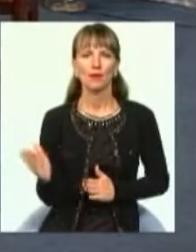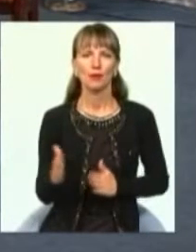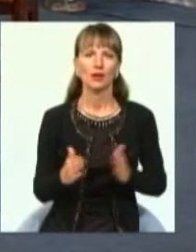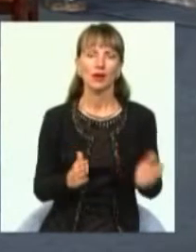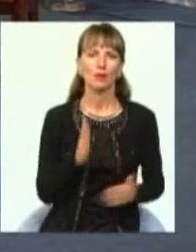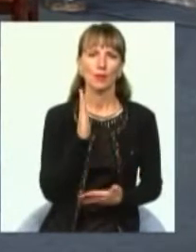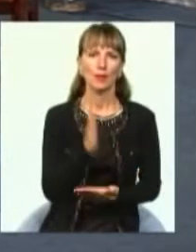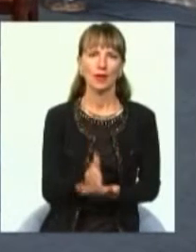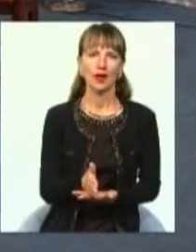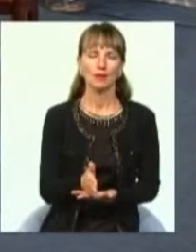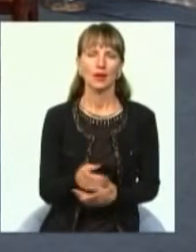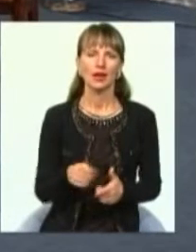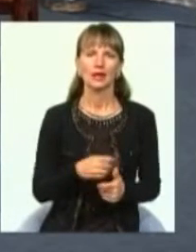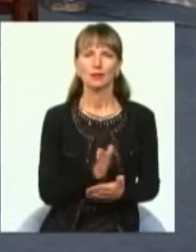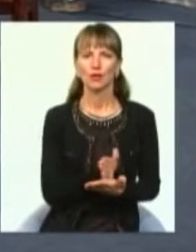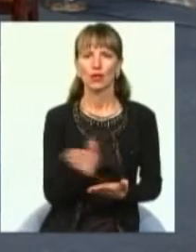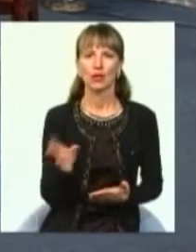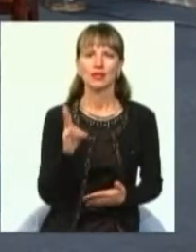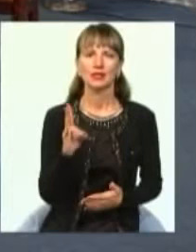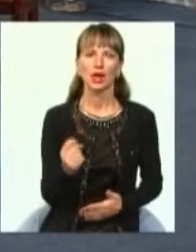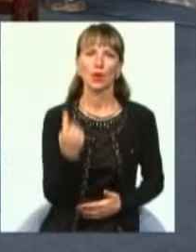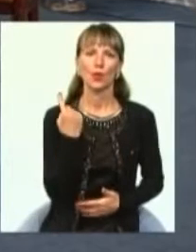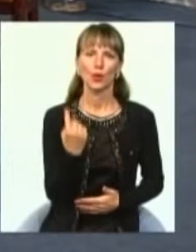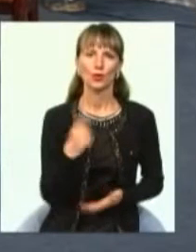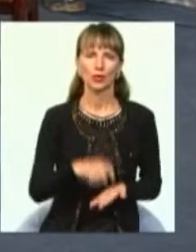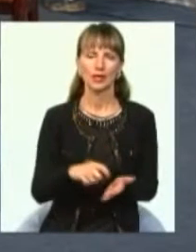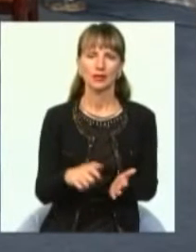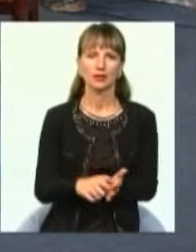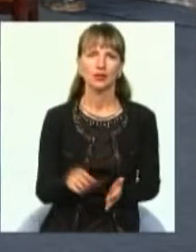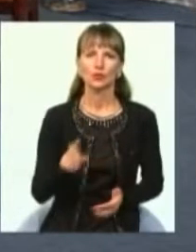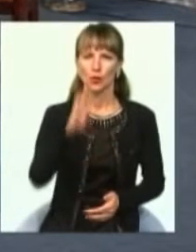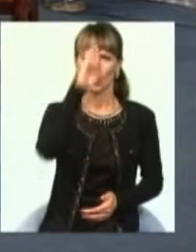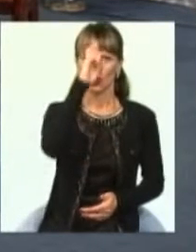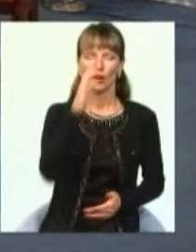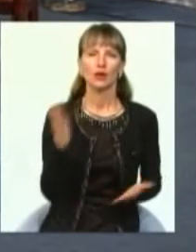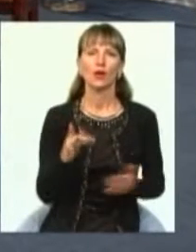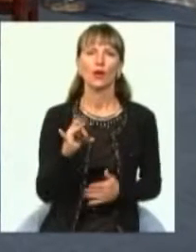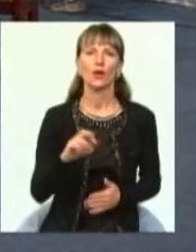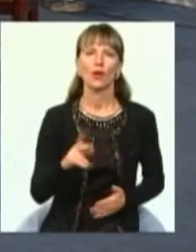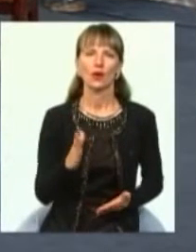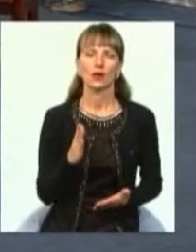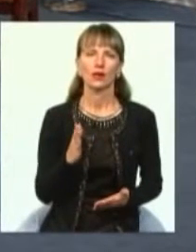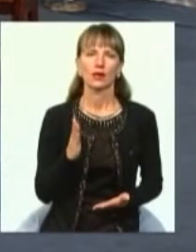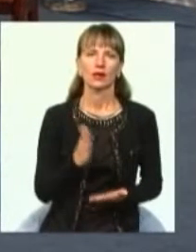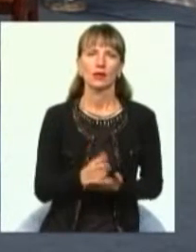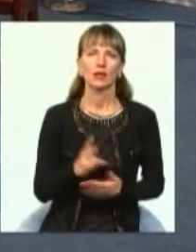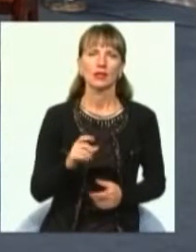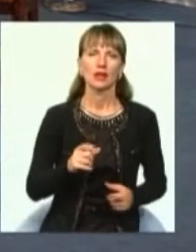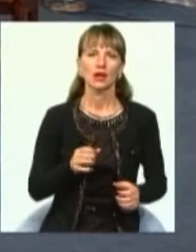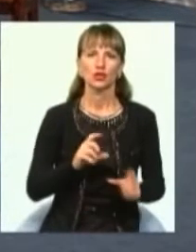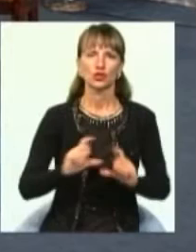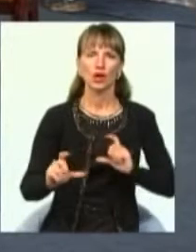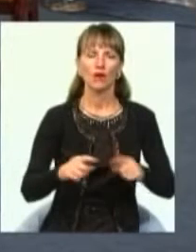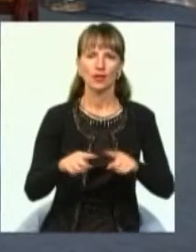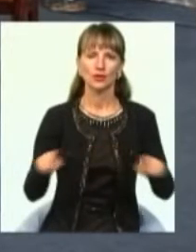або прямо, ну, коротше, або по діагоналі, на одну клітинку. Що король, яку роль відіграє король на шаховій дошці?